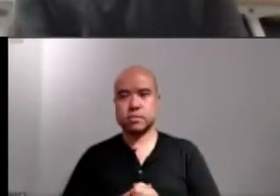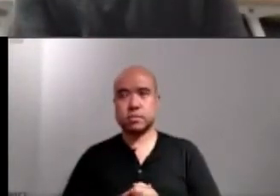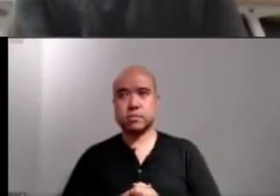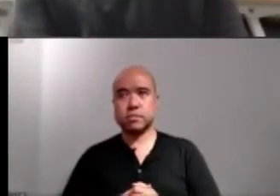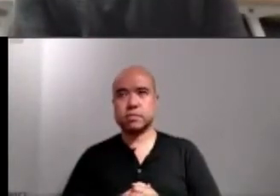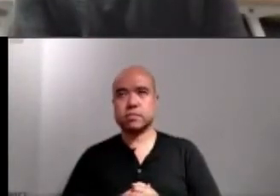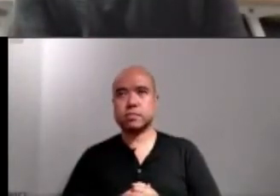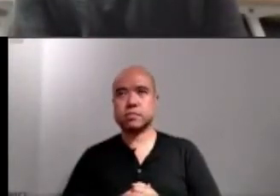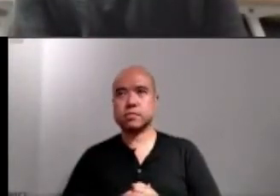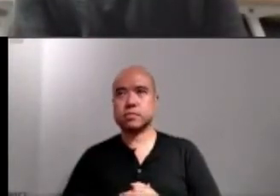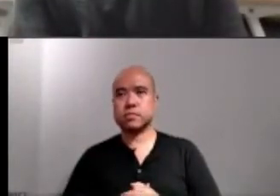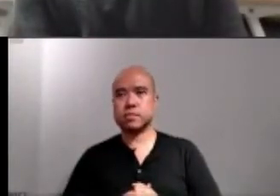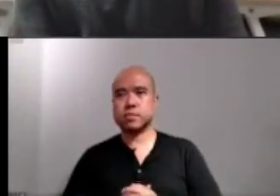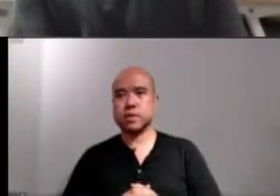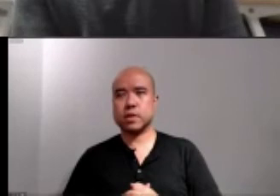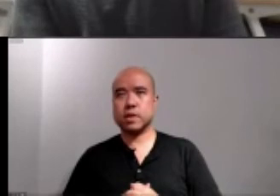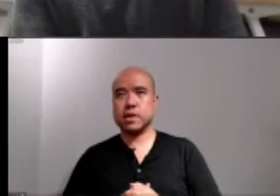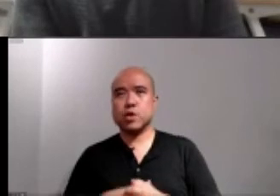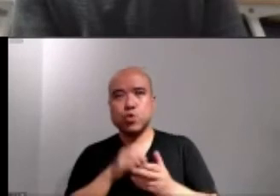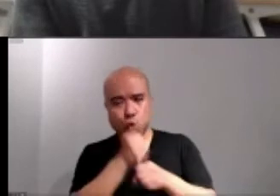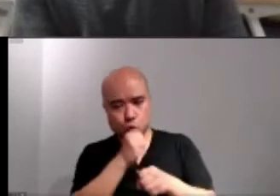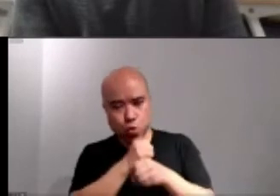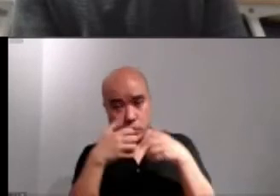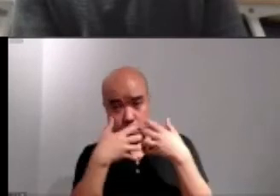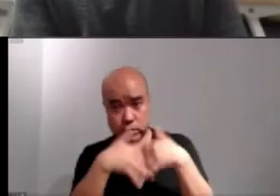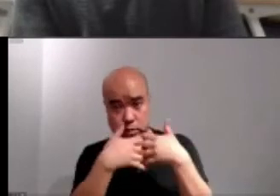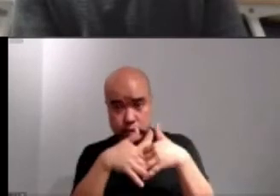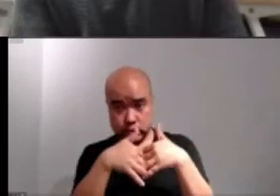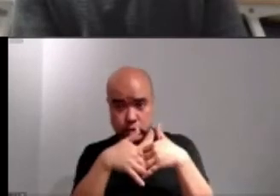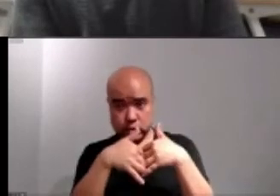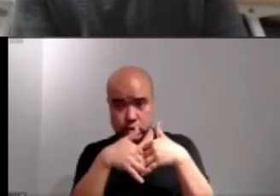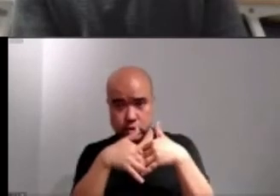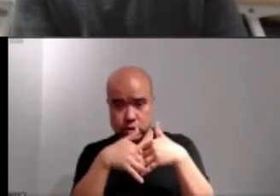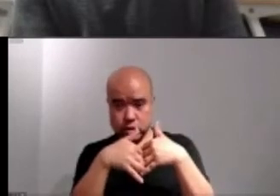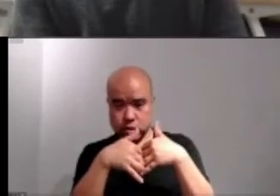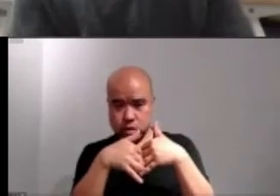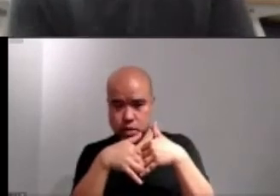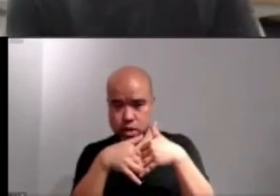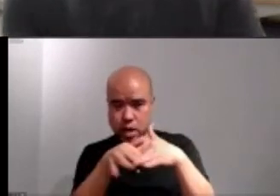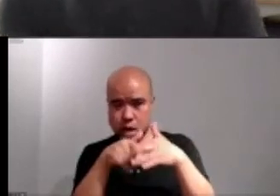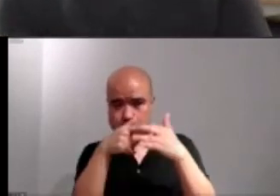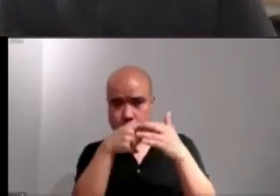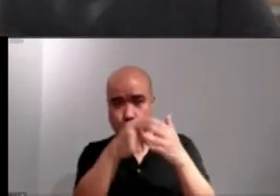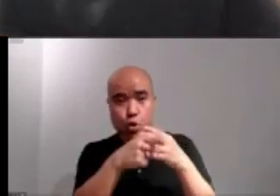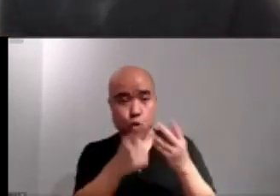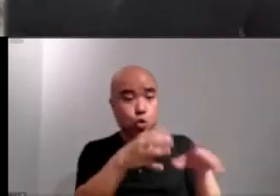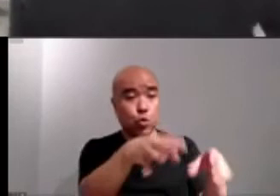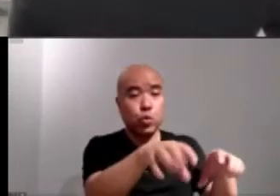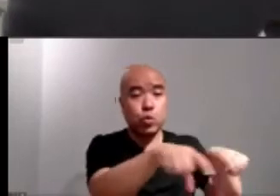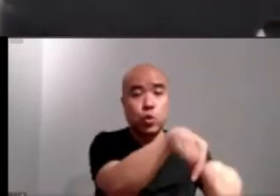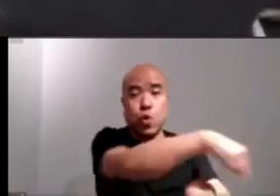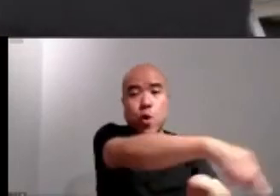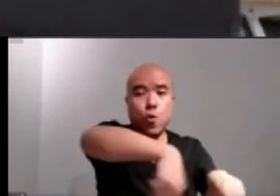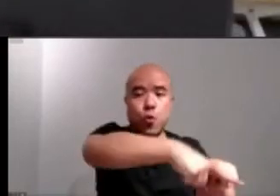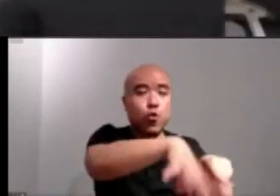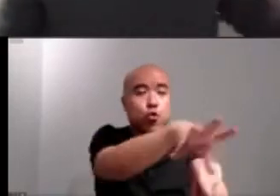咗個 robotic 嗰個 machine 先，個 robotic machine 就係喺嗰個地方，咁就抽取當地嘅資源啊，譬